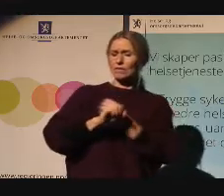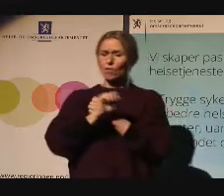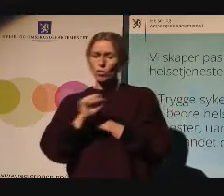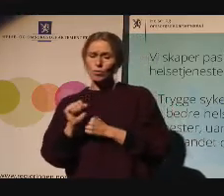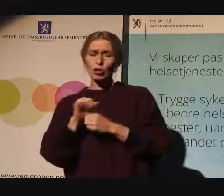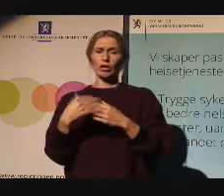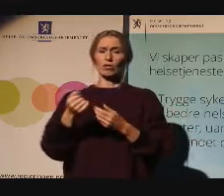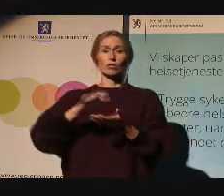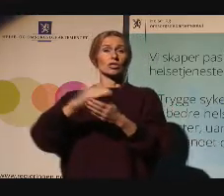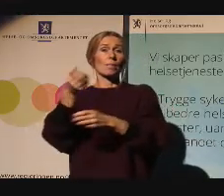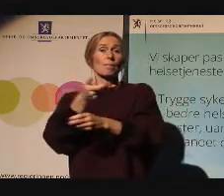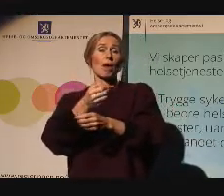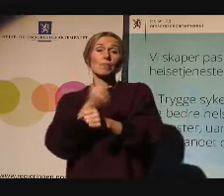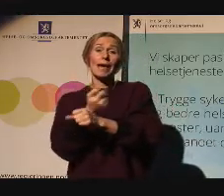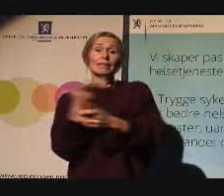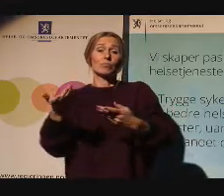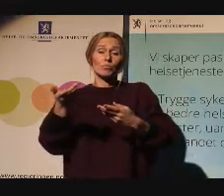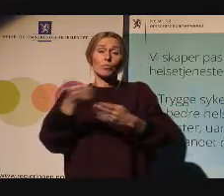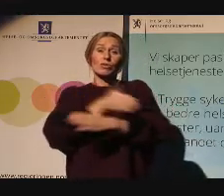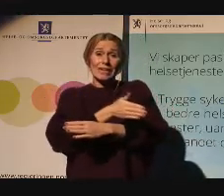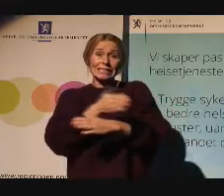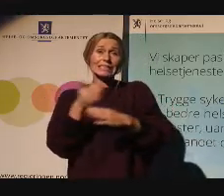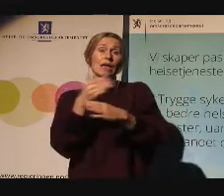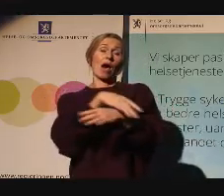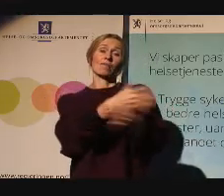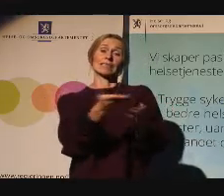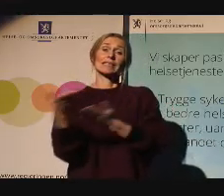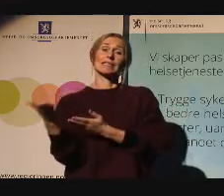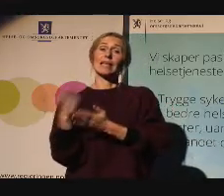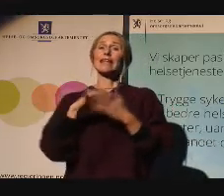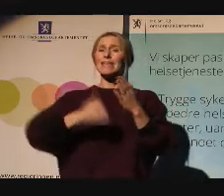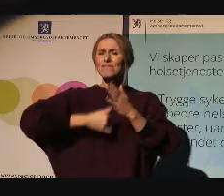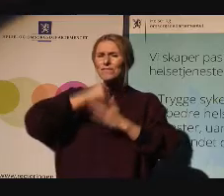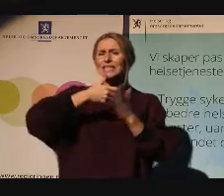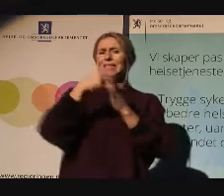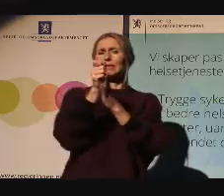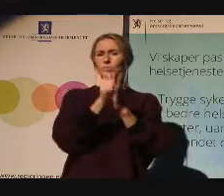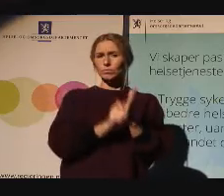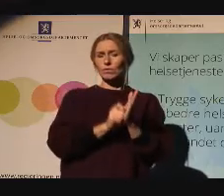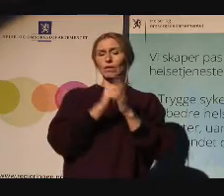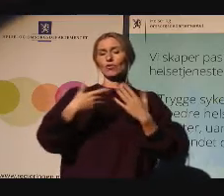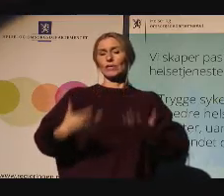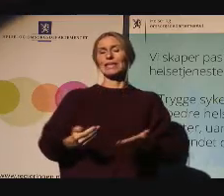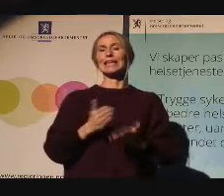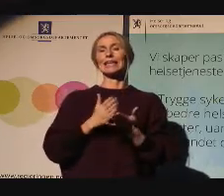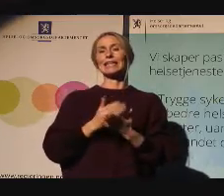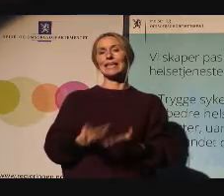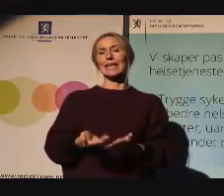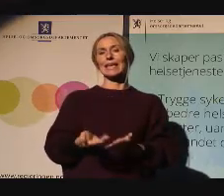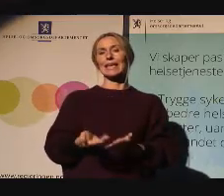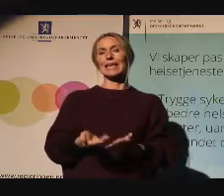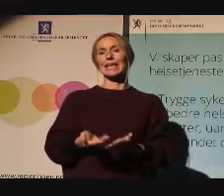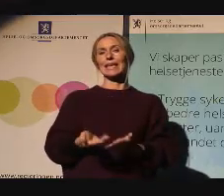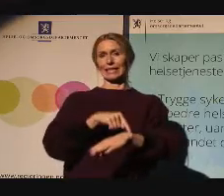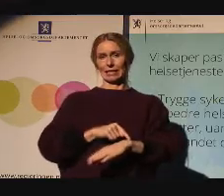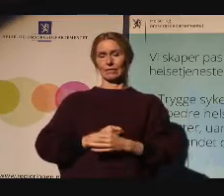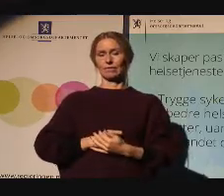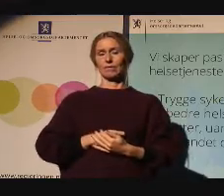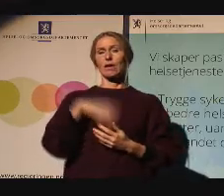av tjenestene, ja, det nøkkelen for å lykkes for å gi rett hjelp til rett tid. Kunnskap